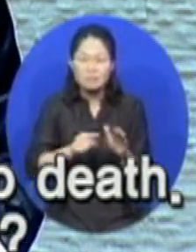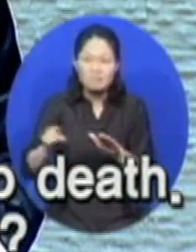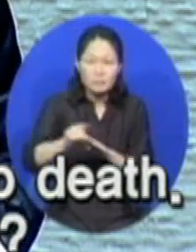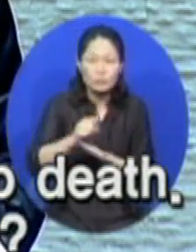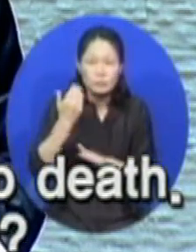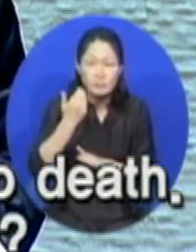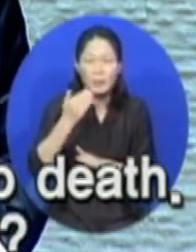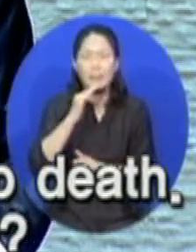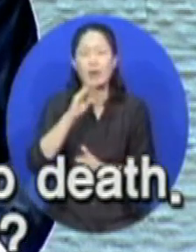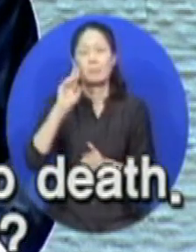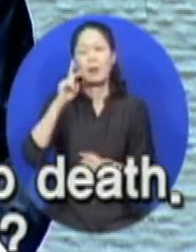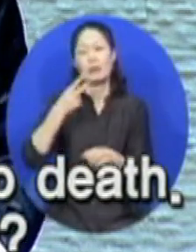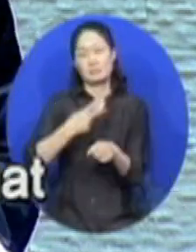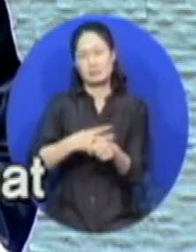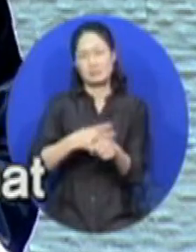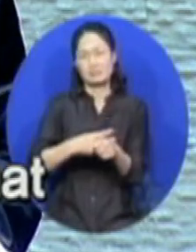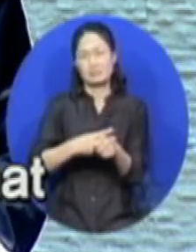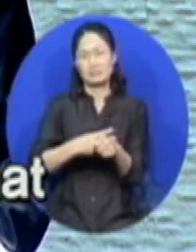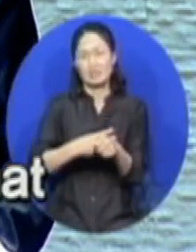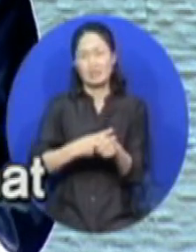했어요 그러니